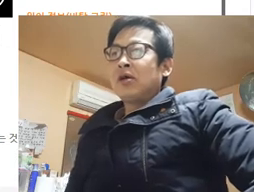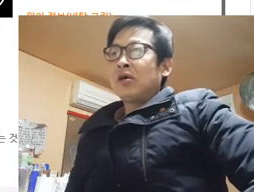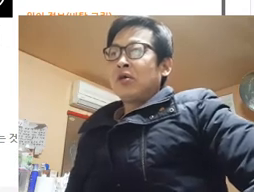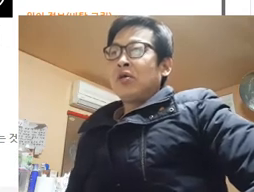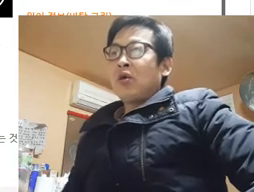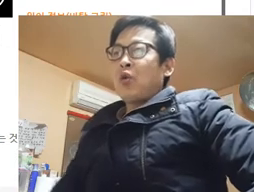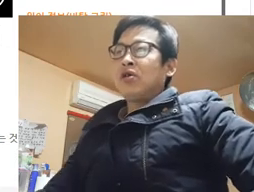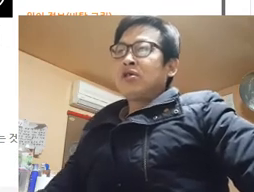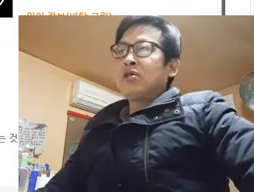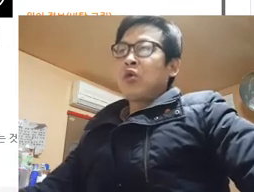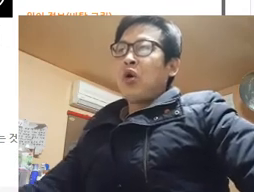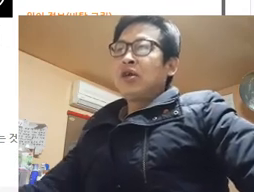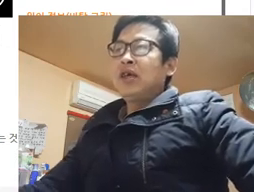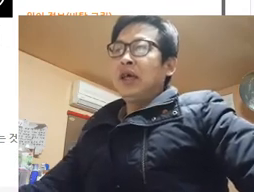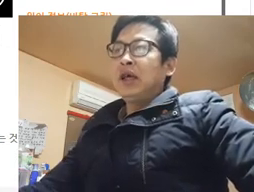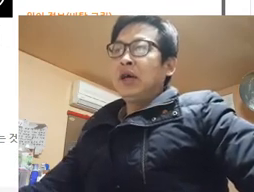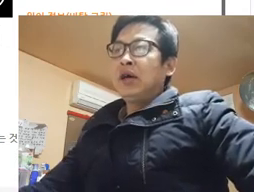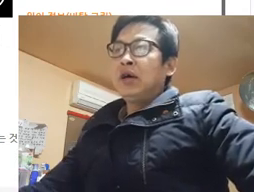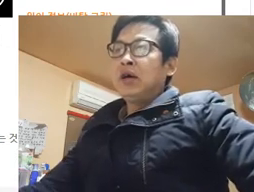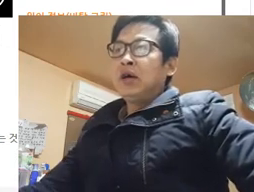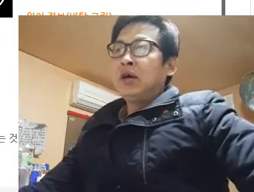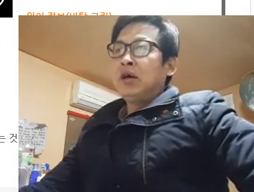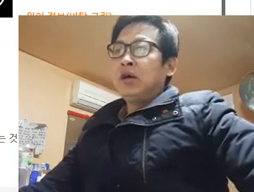권이